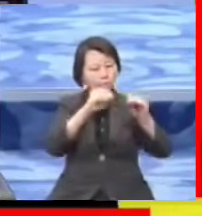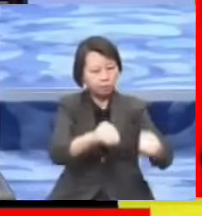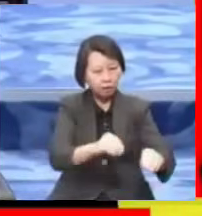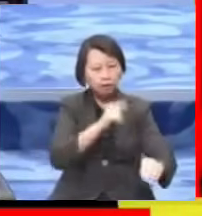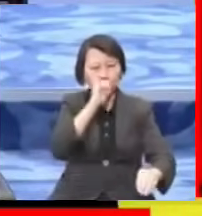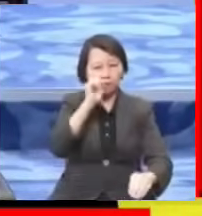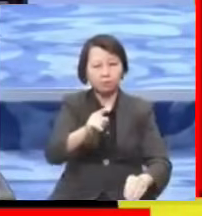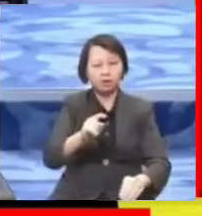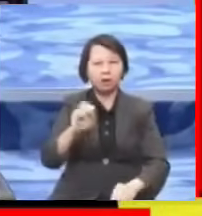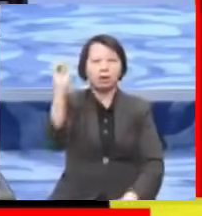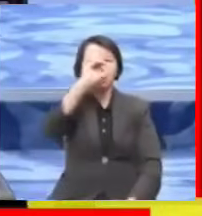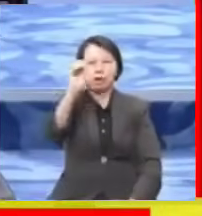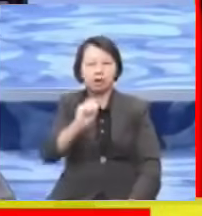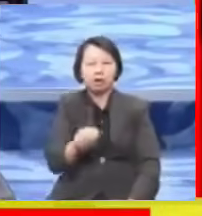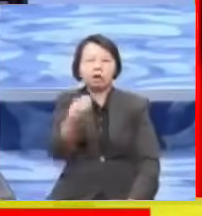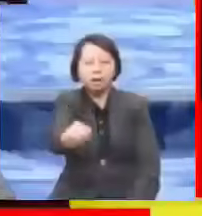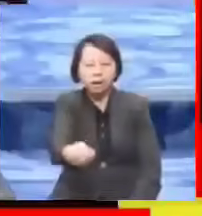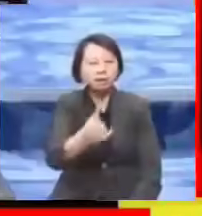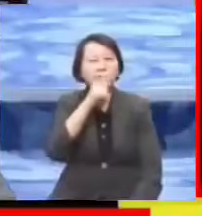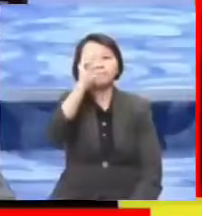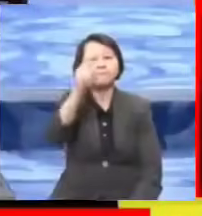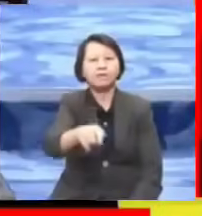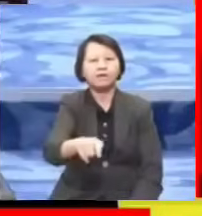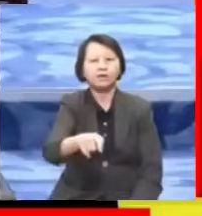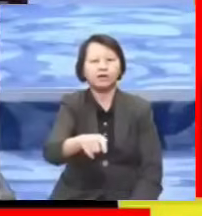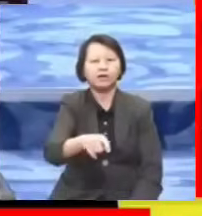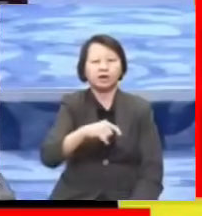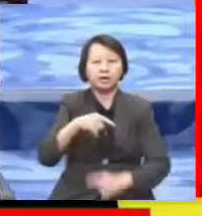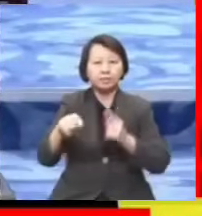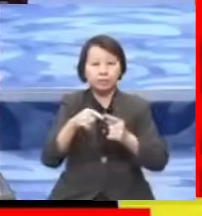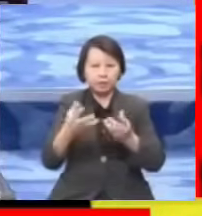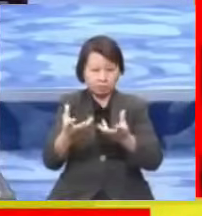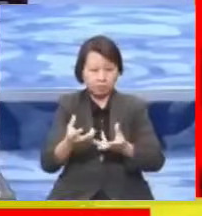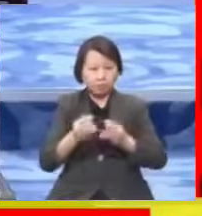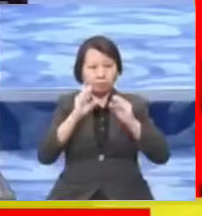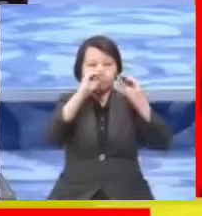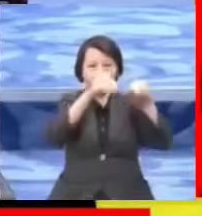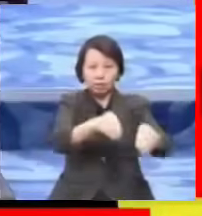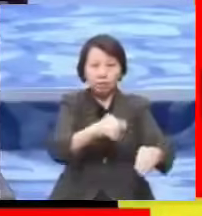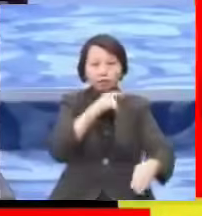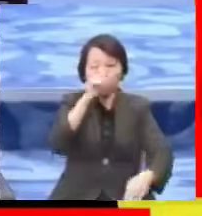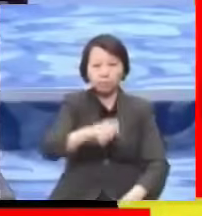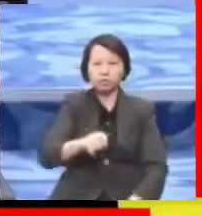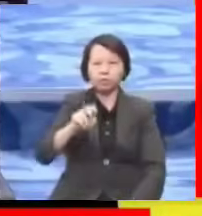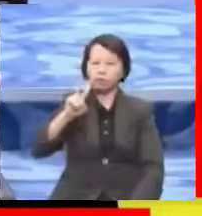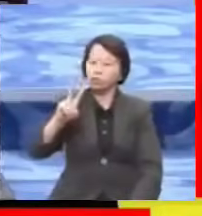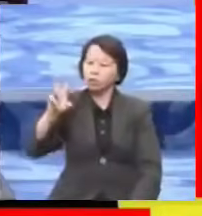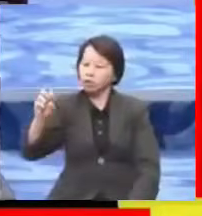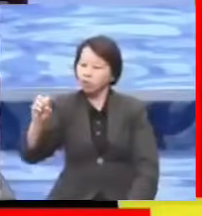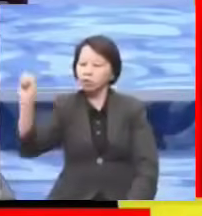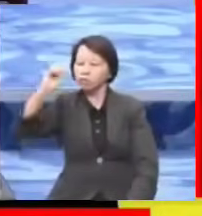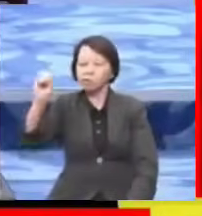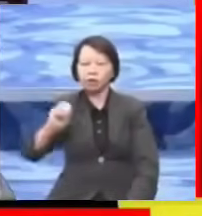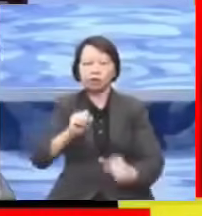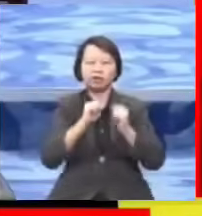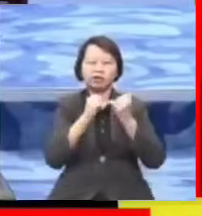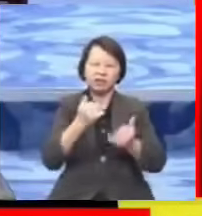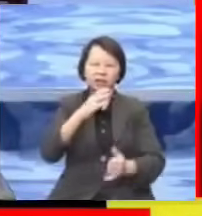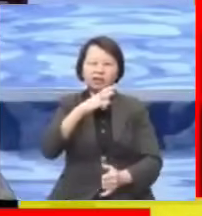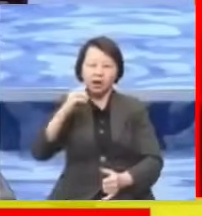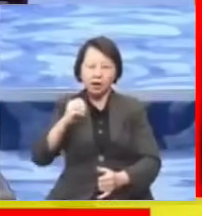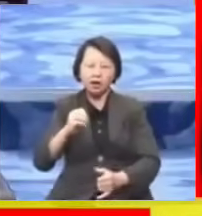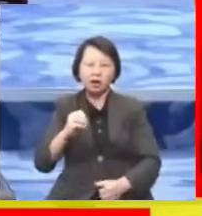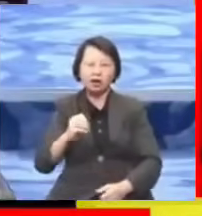perlu ada komisen. Bila dia datang melabur, tidak perlu ada 20% untuk syarikat-syarikat